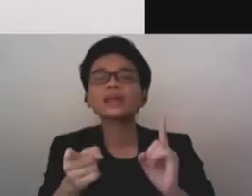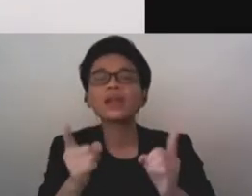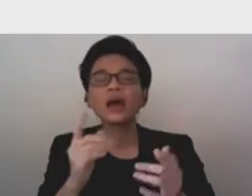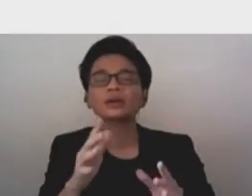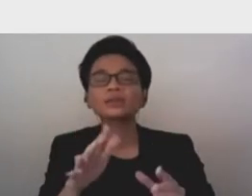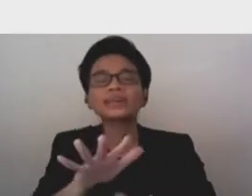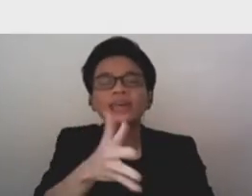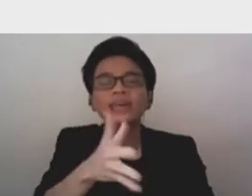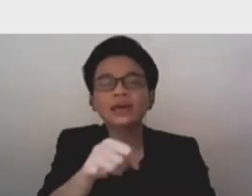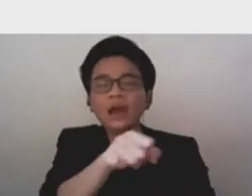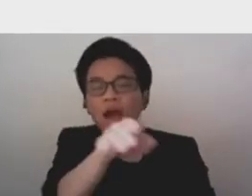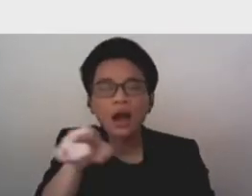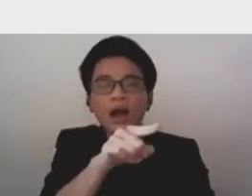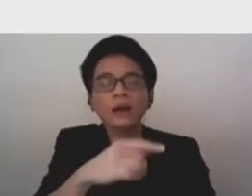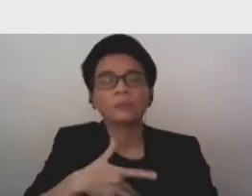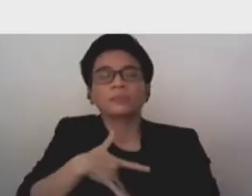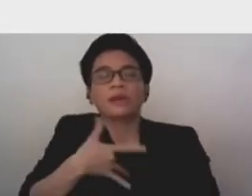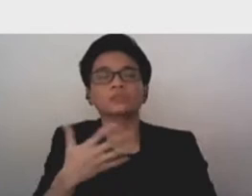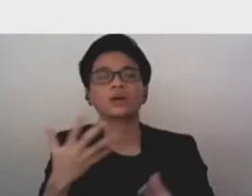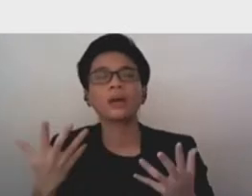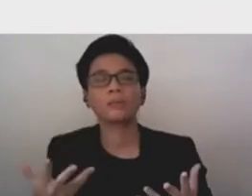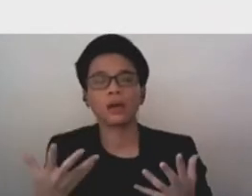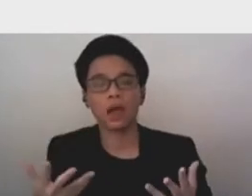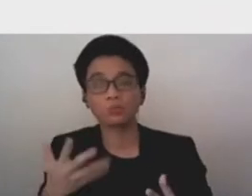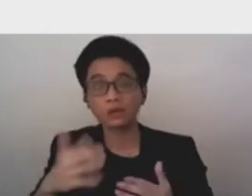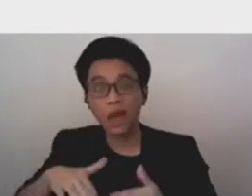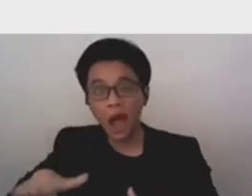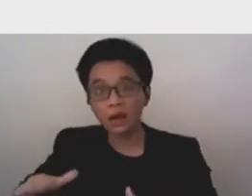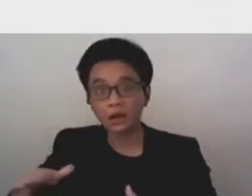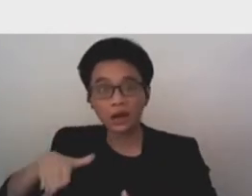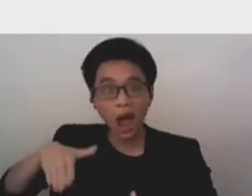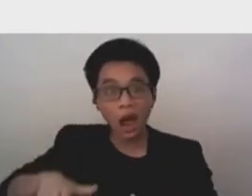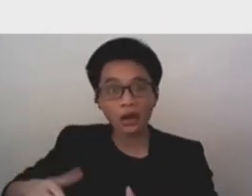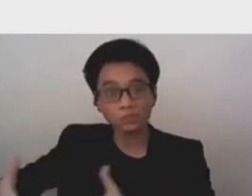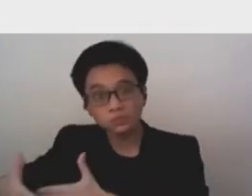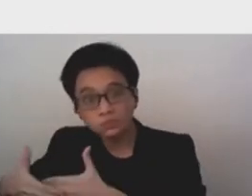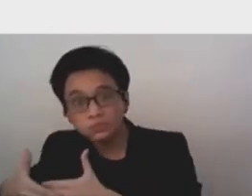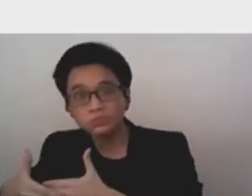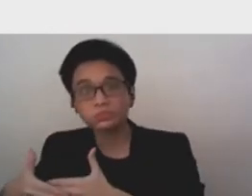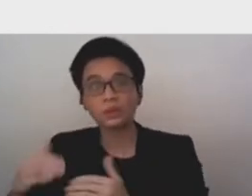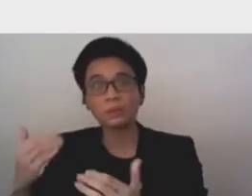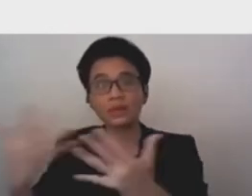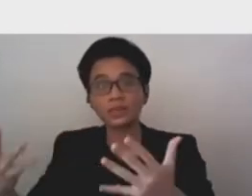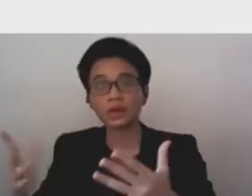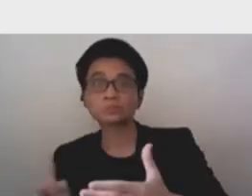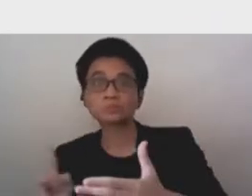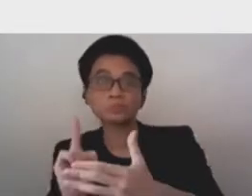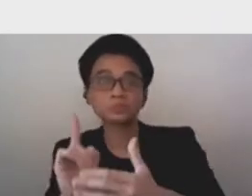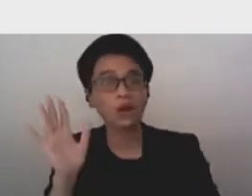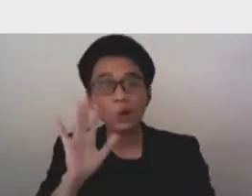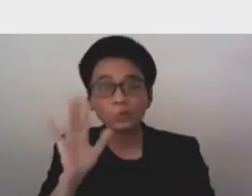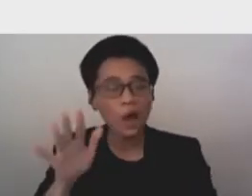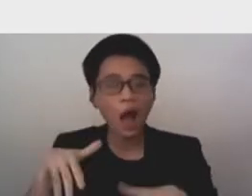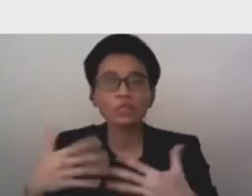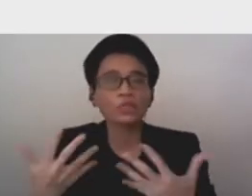mungkin lebih baik untuk kemudian tidak berinteraksi kepada masyarakat di luar, atau mungkin lebih kepada dalam terpetik